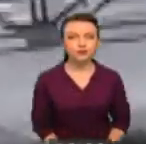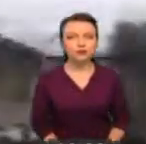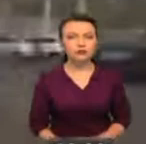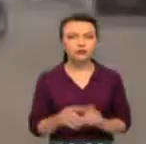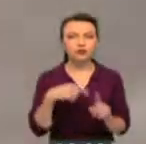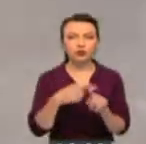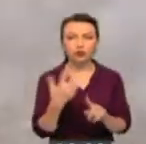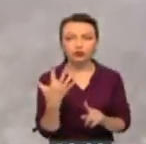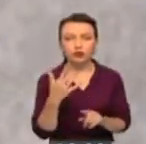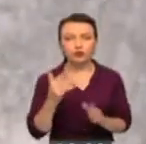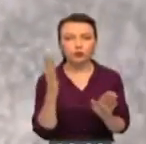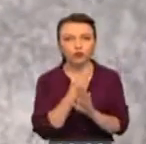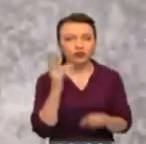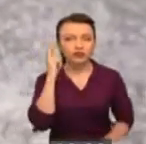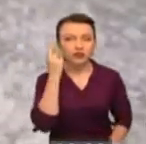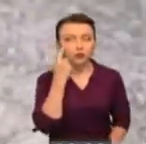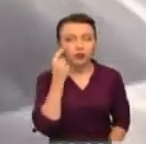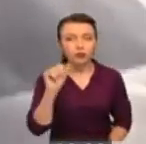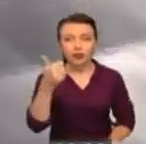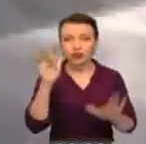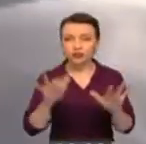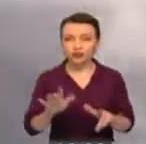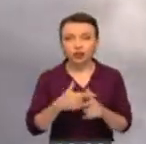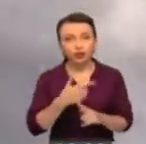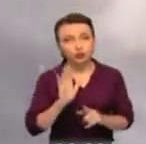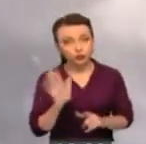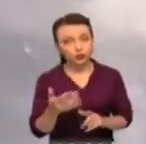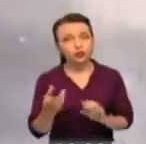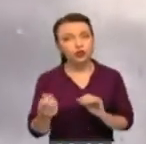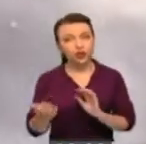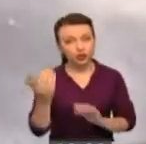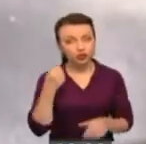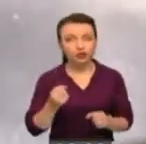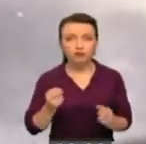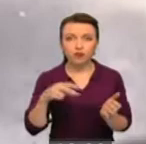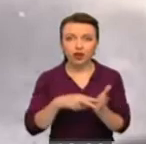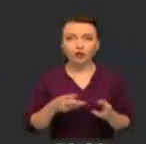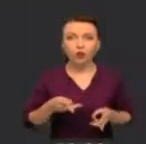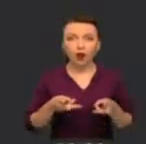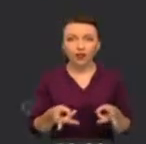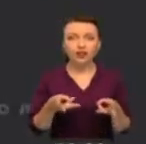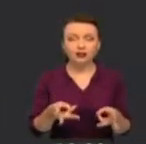Плюс 5 у повітрі. У Києві побачили перший сніг. Чи будуть раніше вмикати опалення?